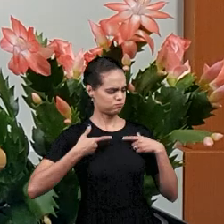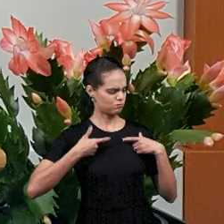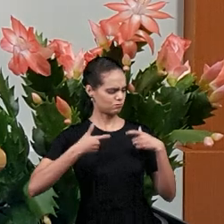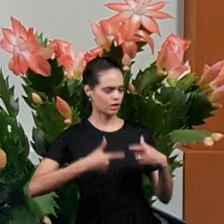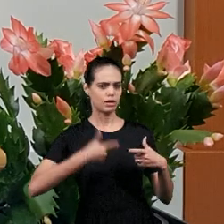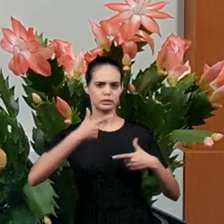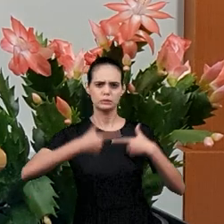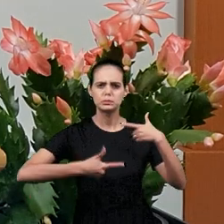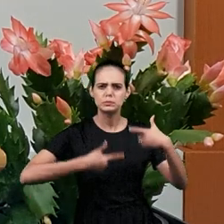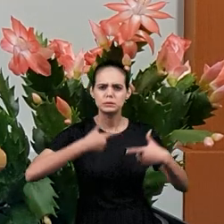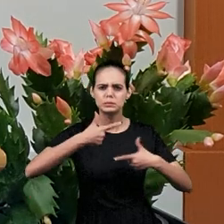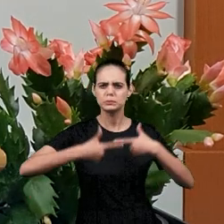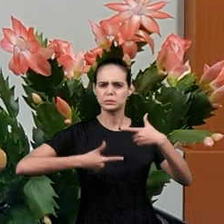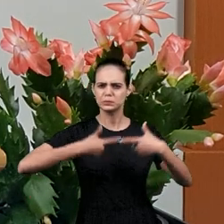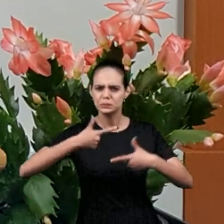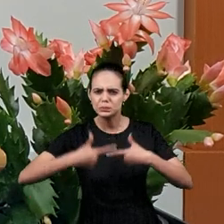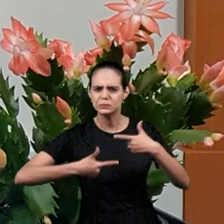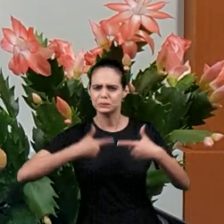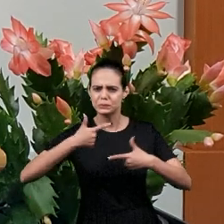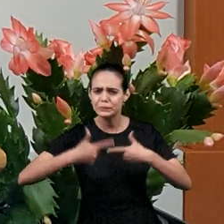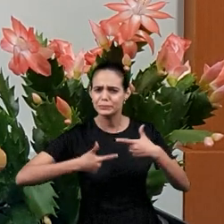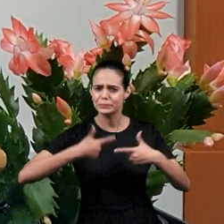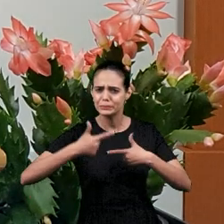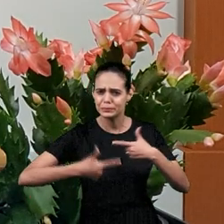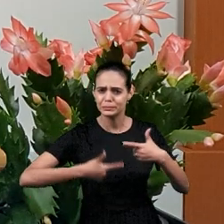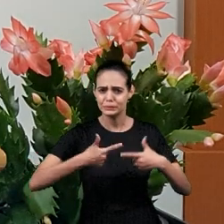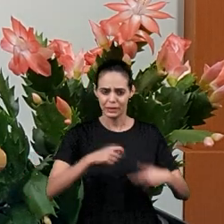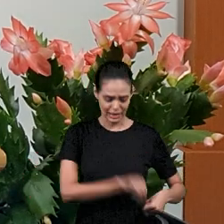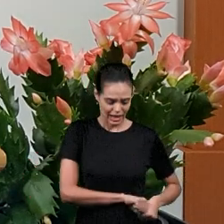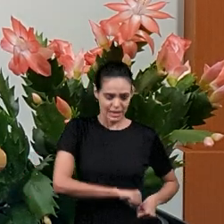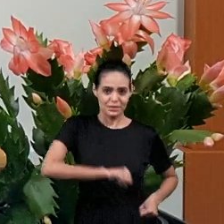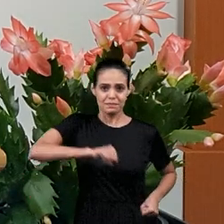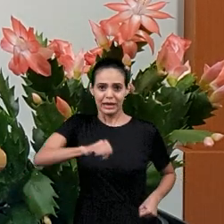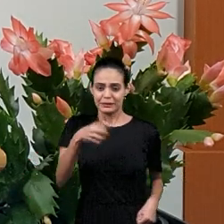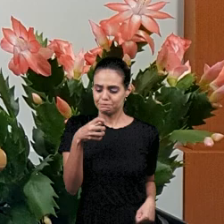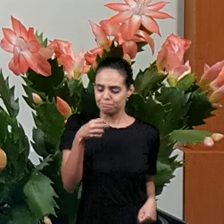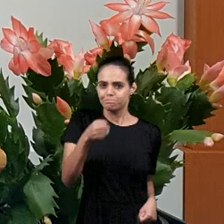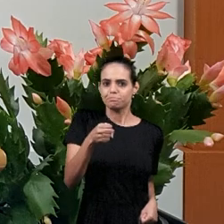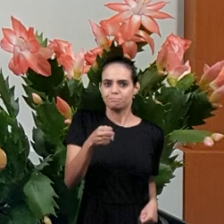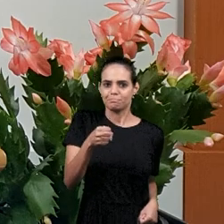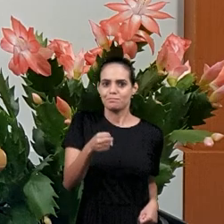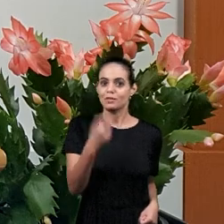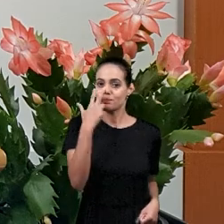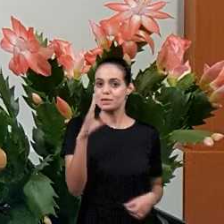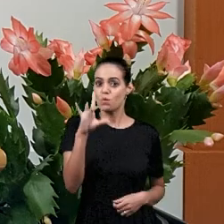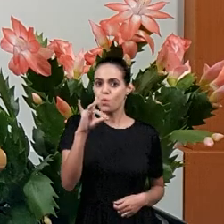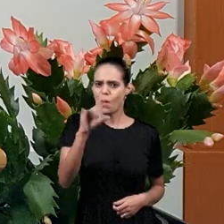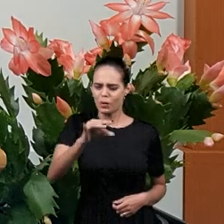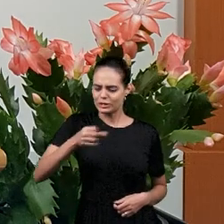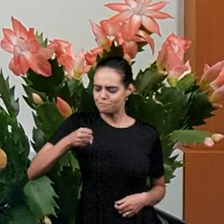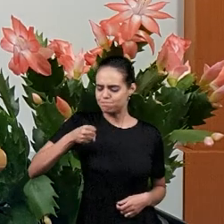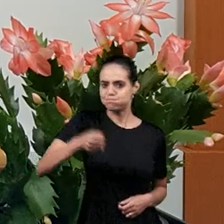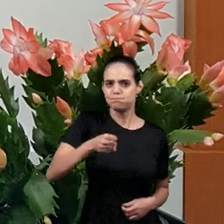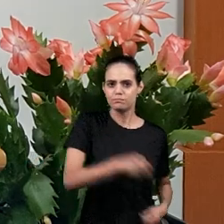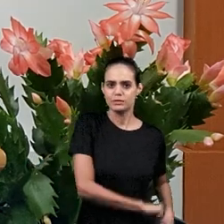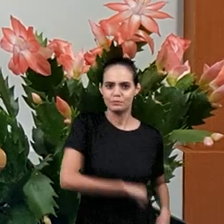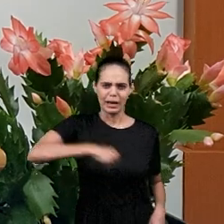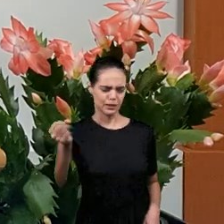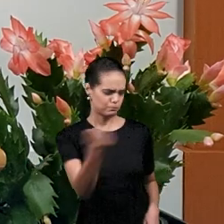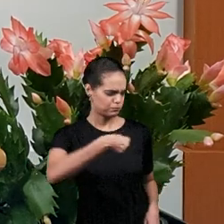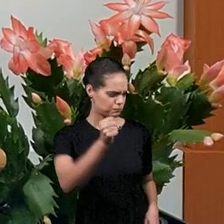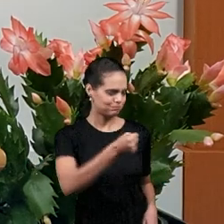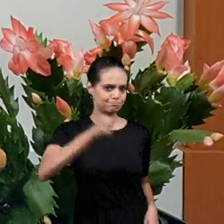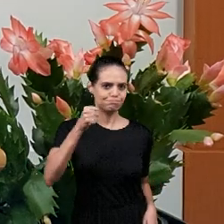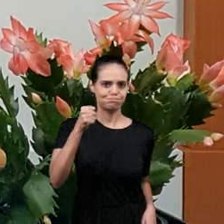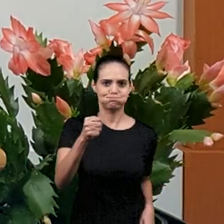adversaires que l'épée était prisonnière dans sa main. C'est l'expérience de la doctrine. L'homme